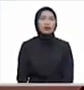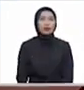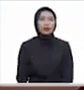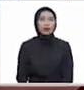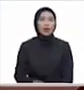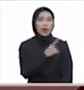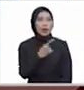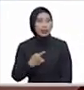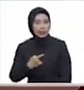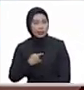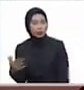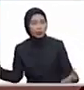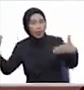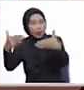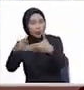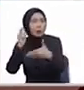harus melindungi wanita.